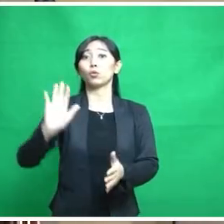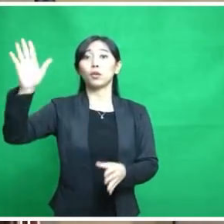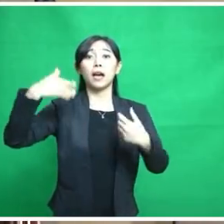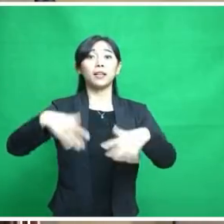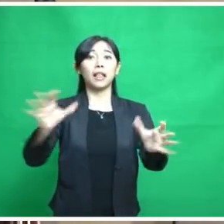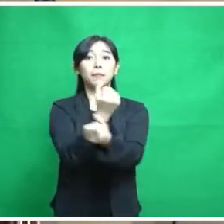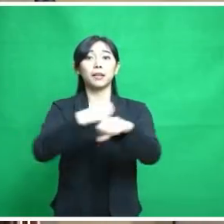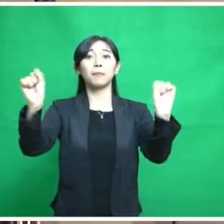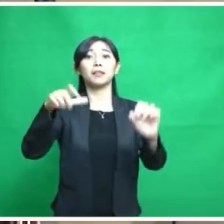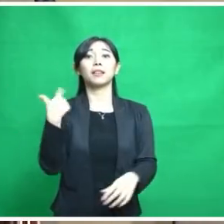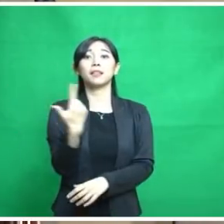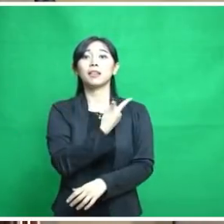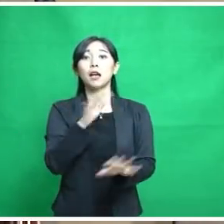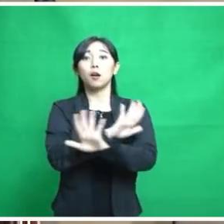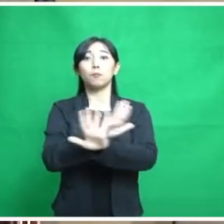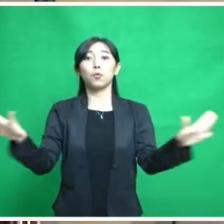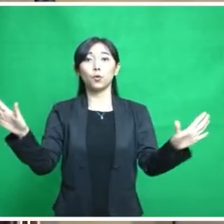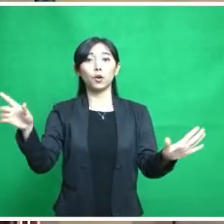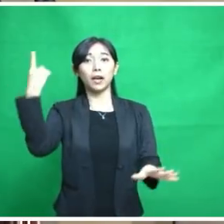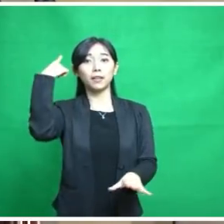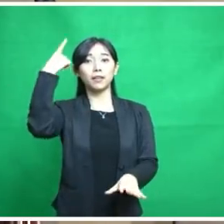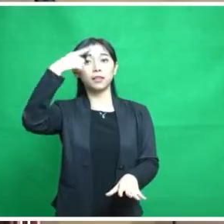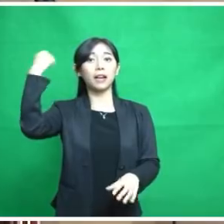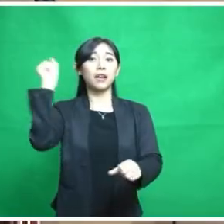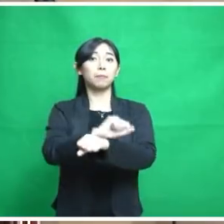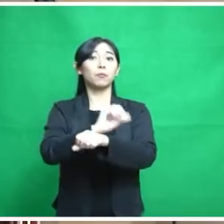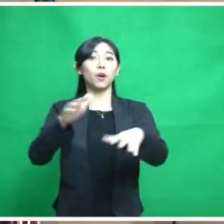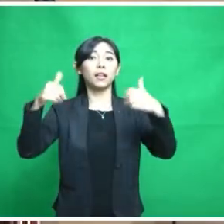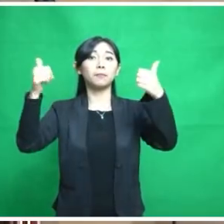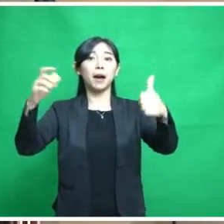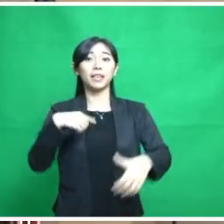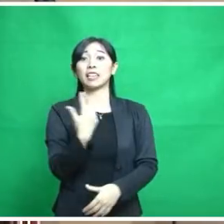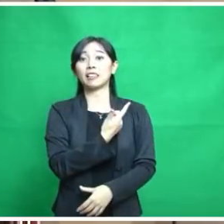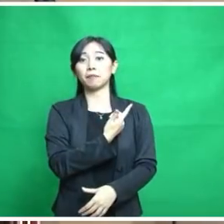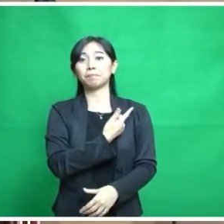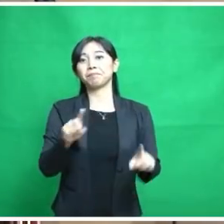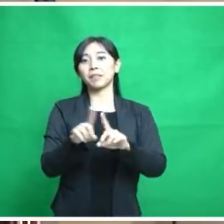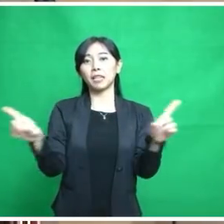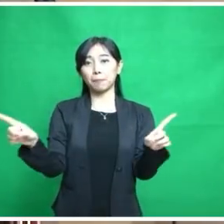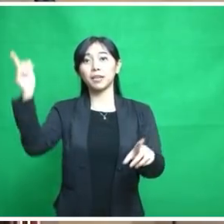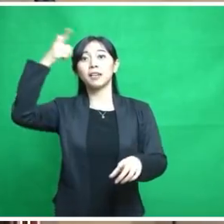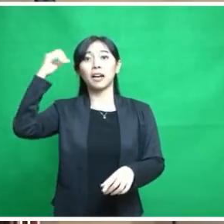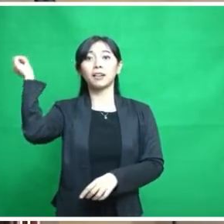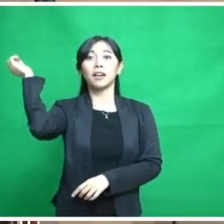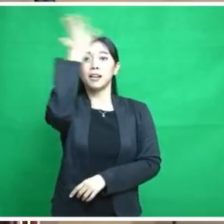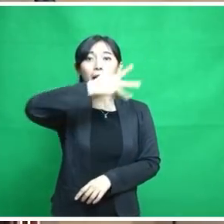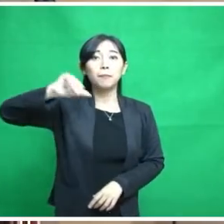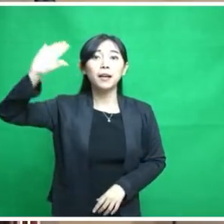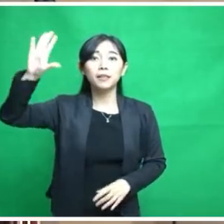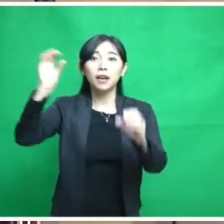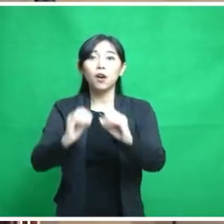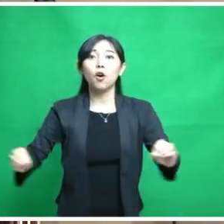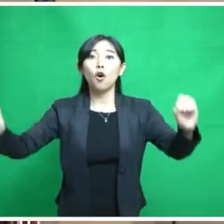telah menyelamatkan kita, bukan karena perbuatan baik yang telah kita lakukan, tetapi karena rahmat-Nya